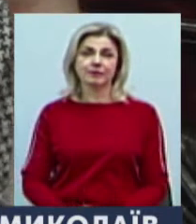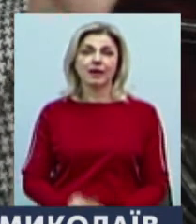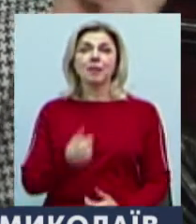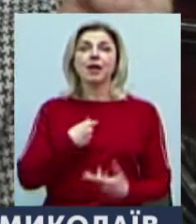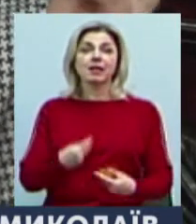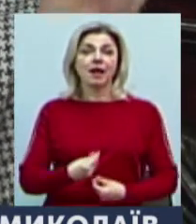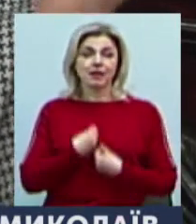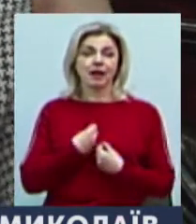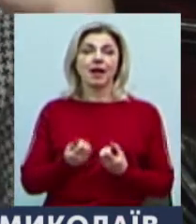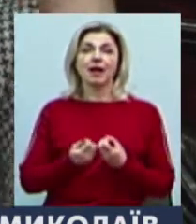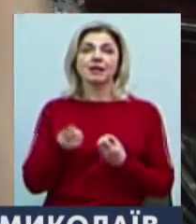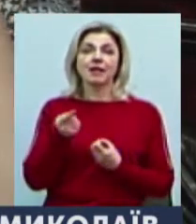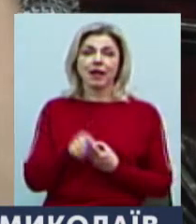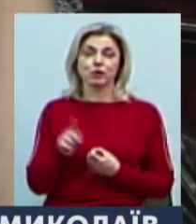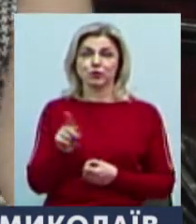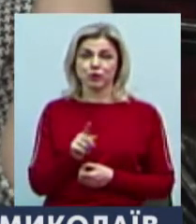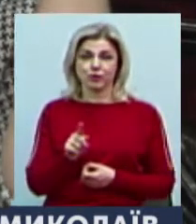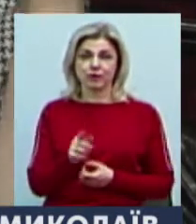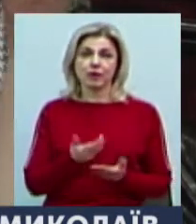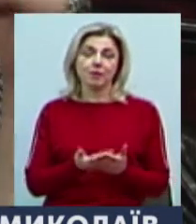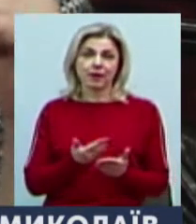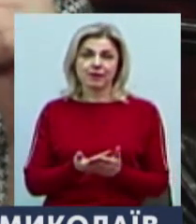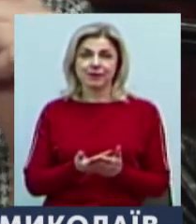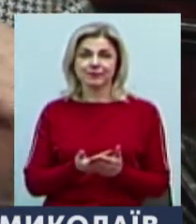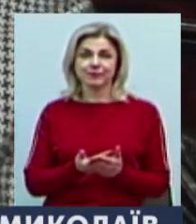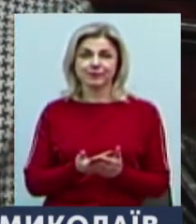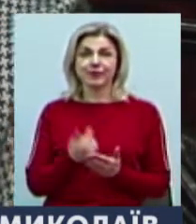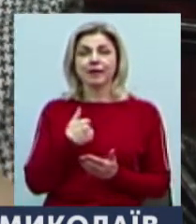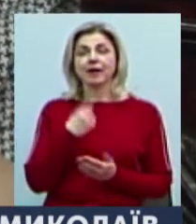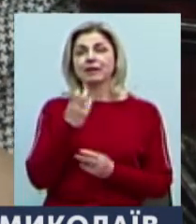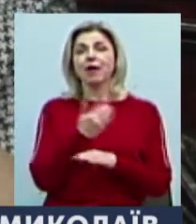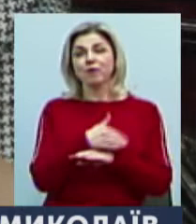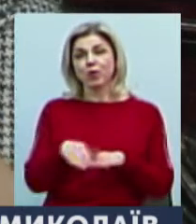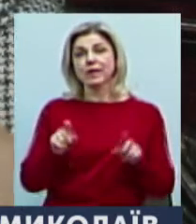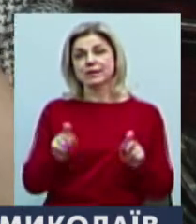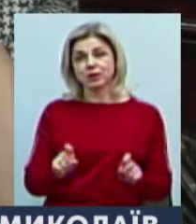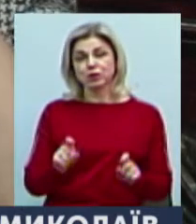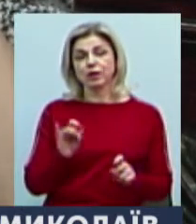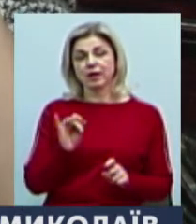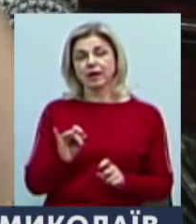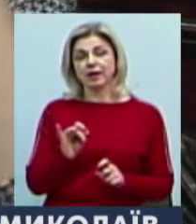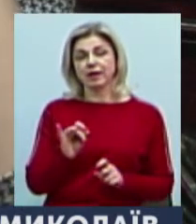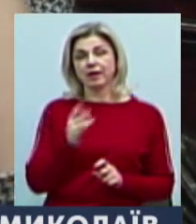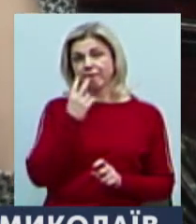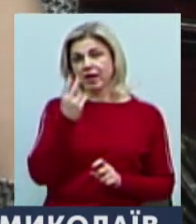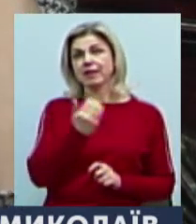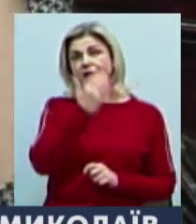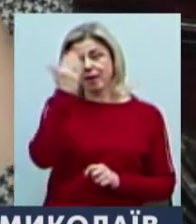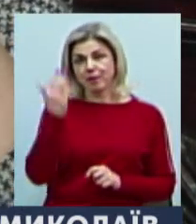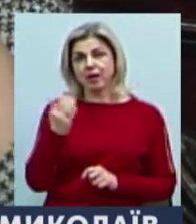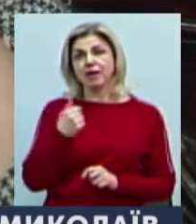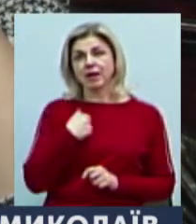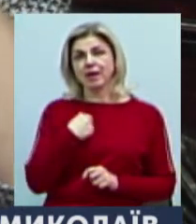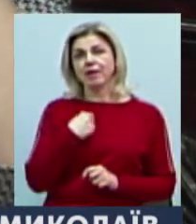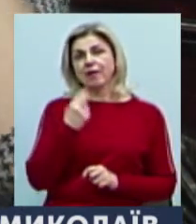надихає те, що, наприклад, я на вулиці сижу, і там я бачу небо. Я вдивляюсь